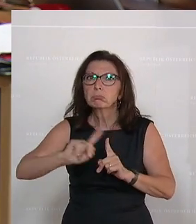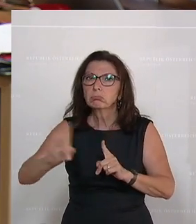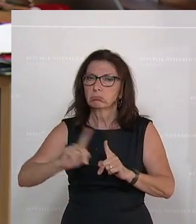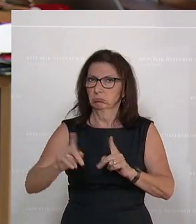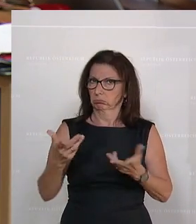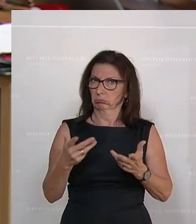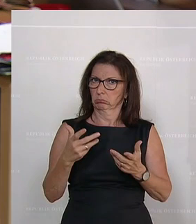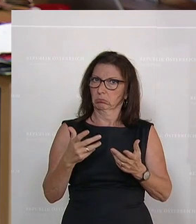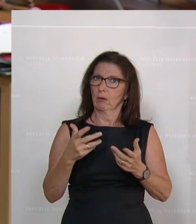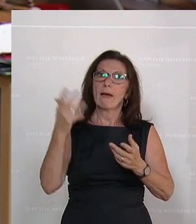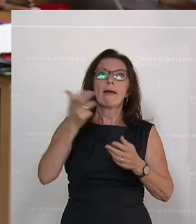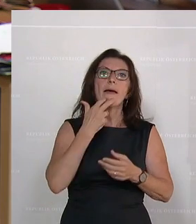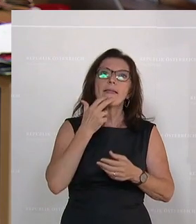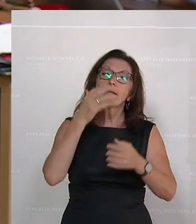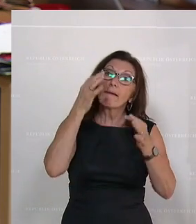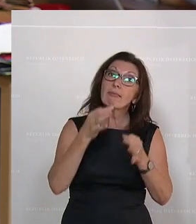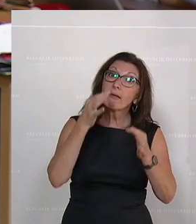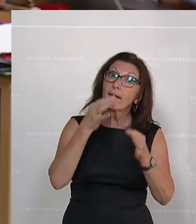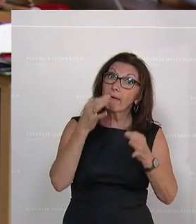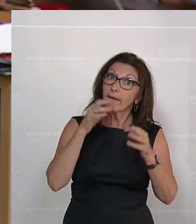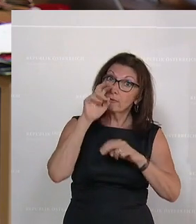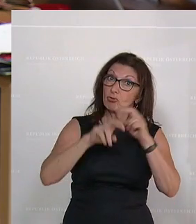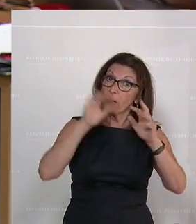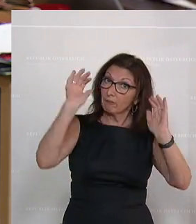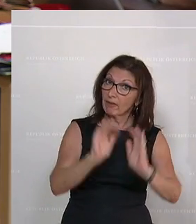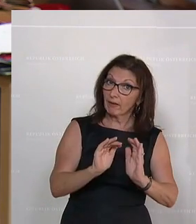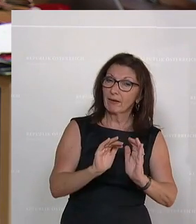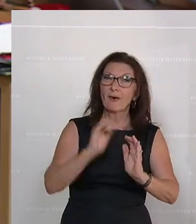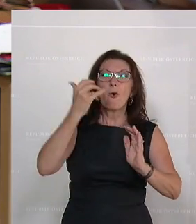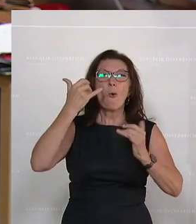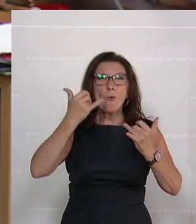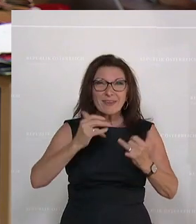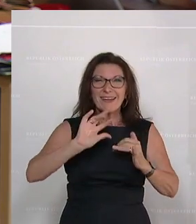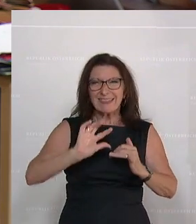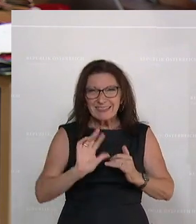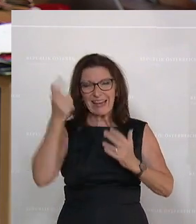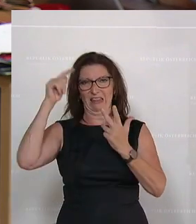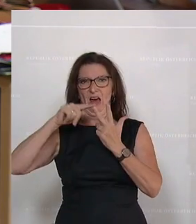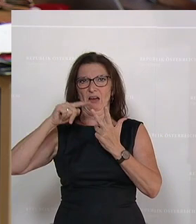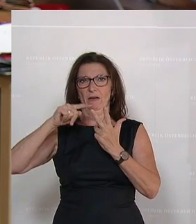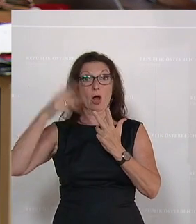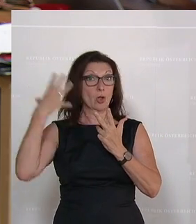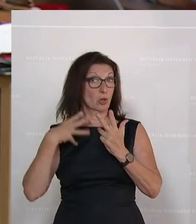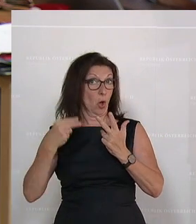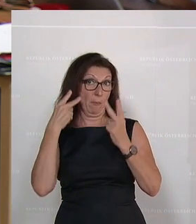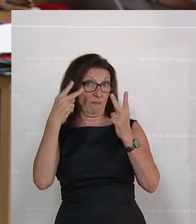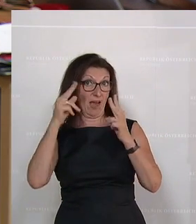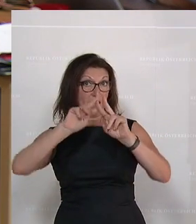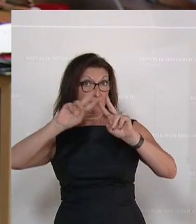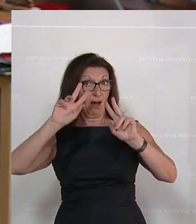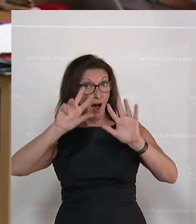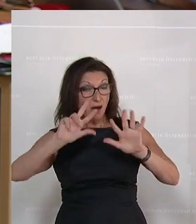energieträger und jetzt ein drittes paket das noch einmal insgesamt 28 milliarden bis 20